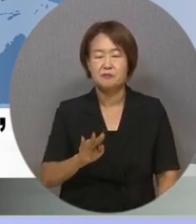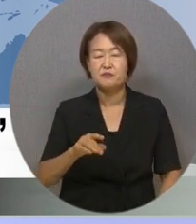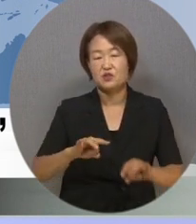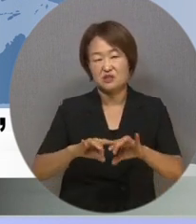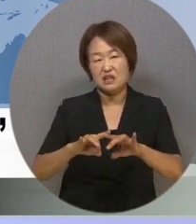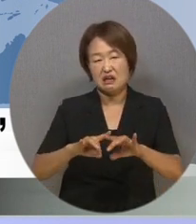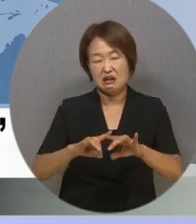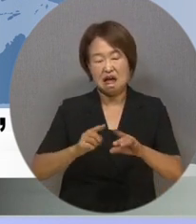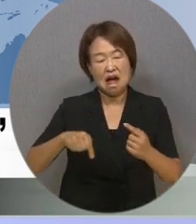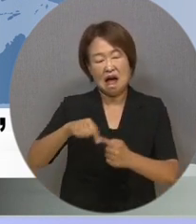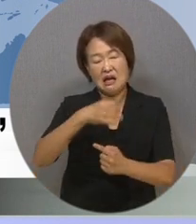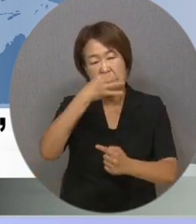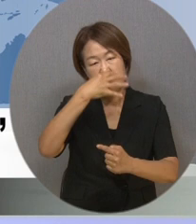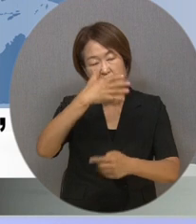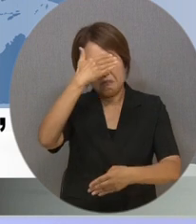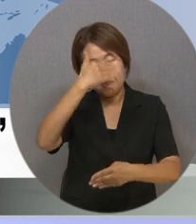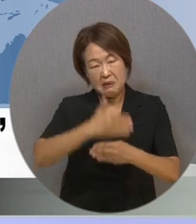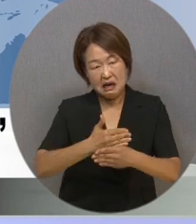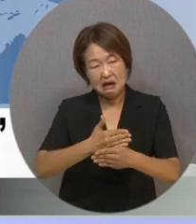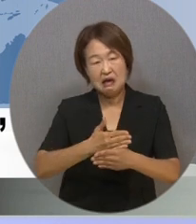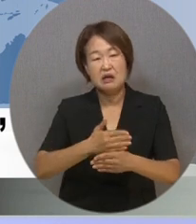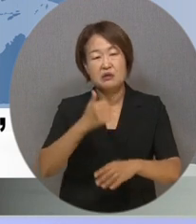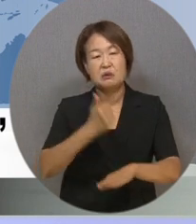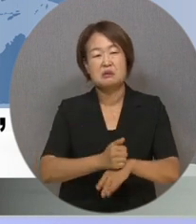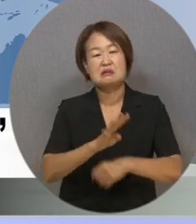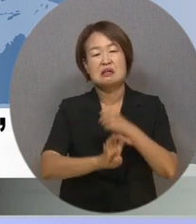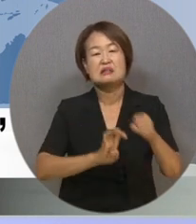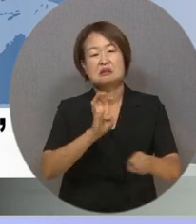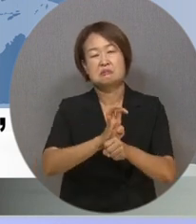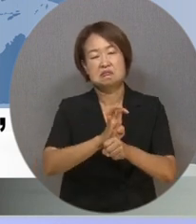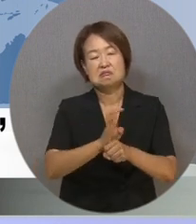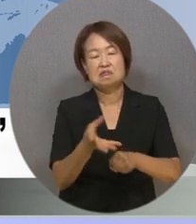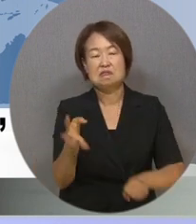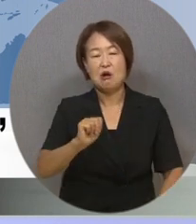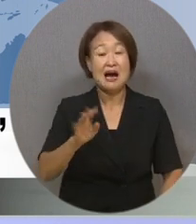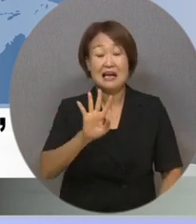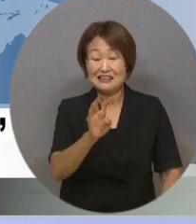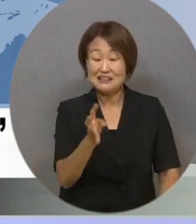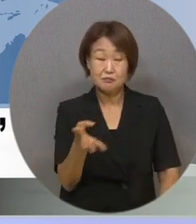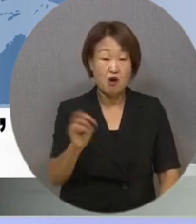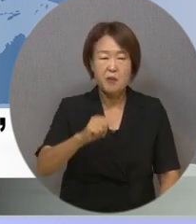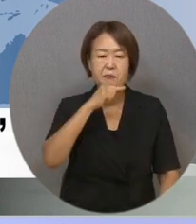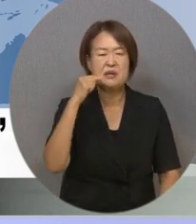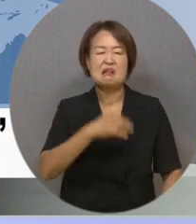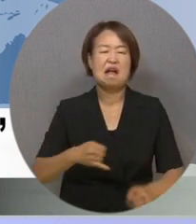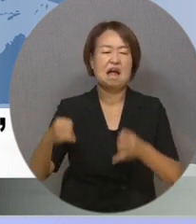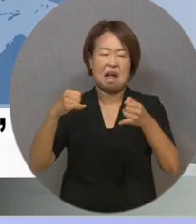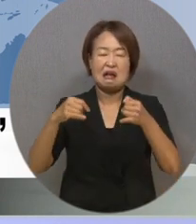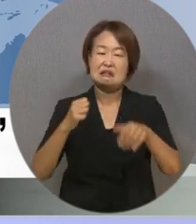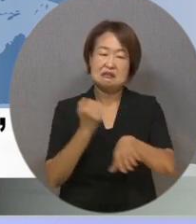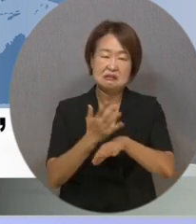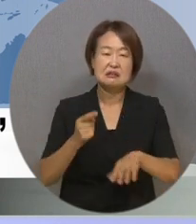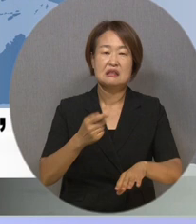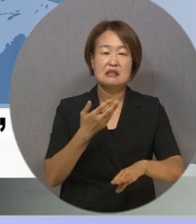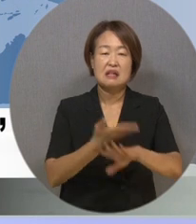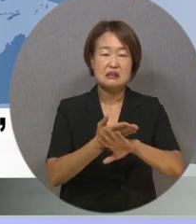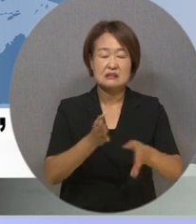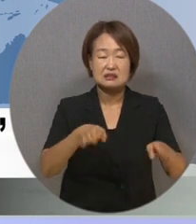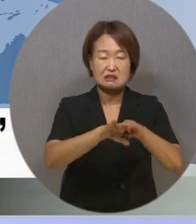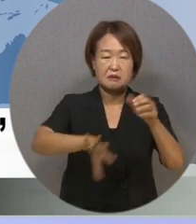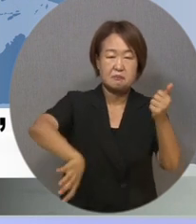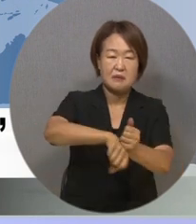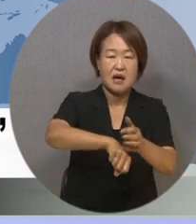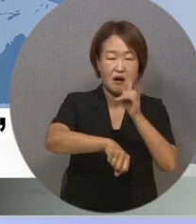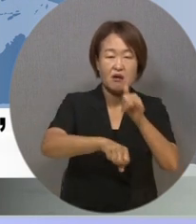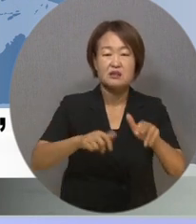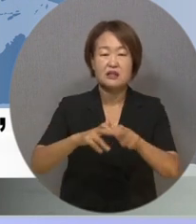되면서 40억 원대의 빚을 지게 됐습니다. 그 빚이 한국소아마비협회 산하시설로 넘겨지면서 여러